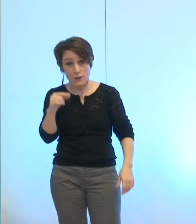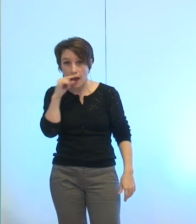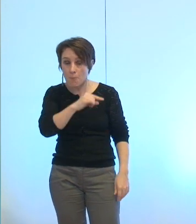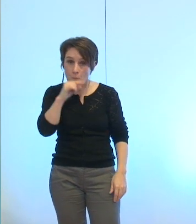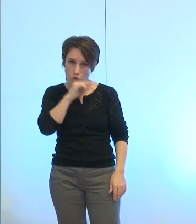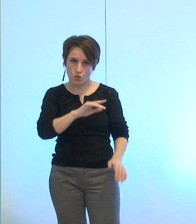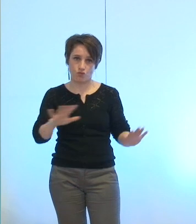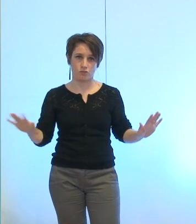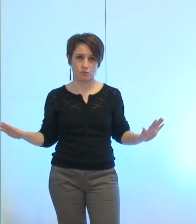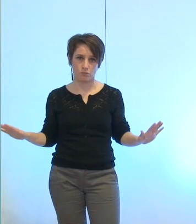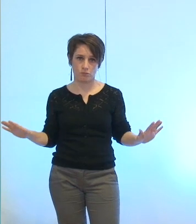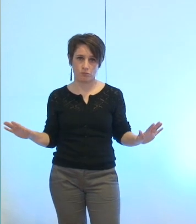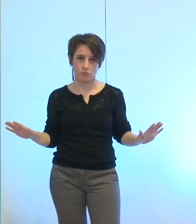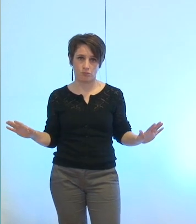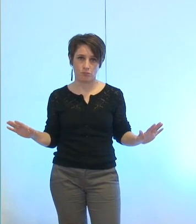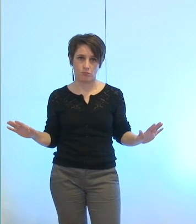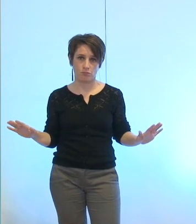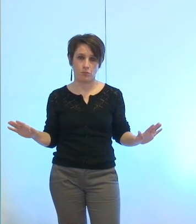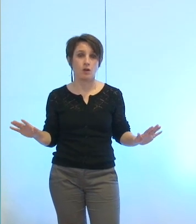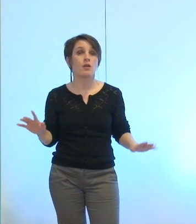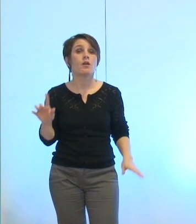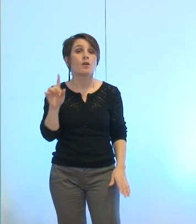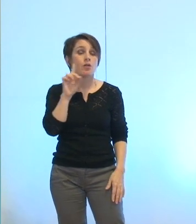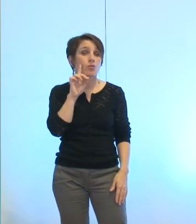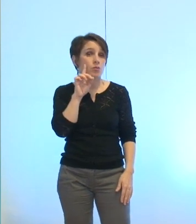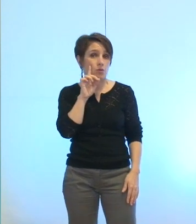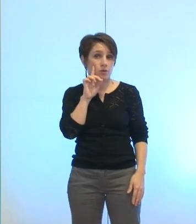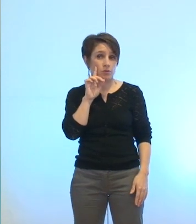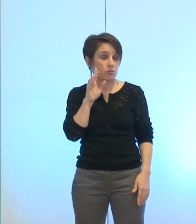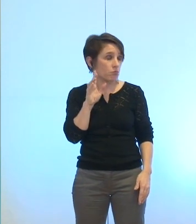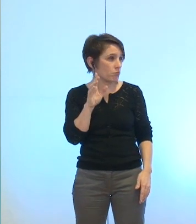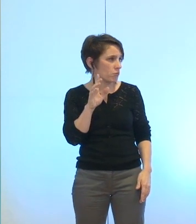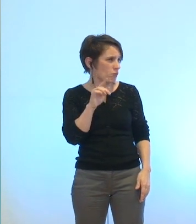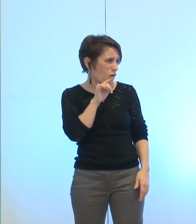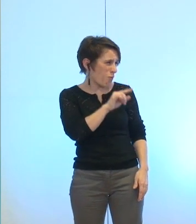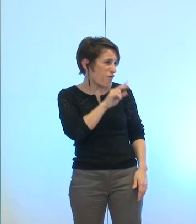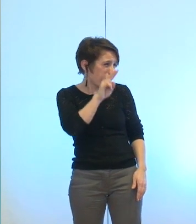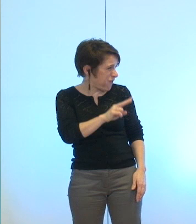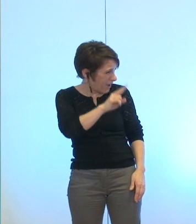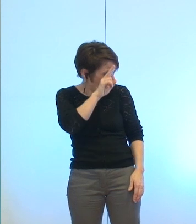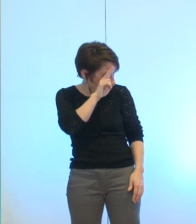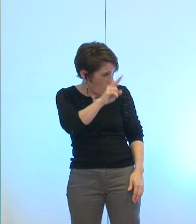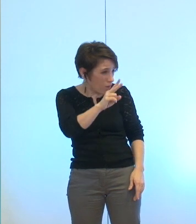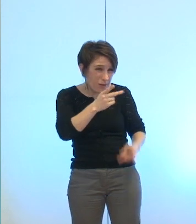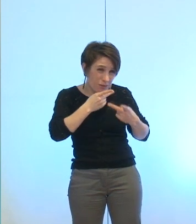évident parce que je n'imagine pas que vous puissiez en toute bonne fois